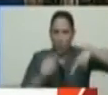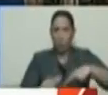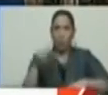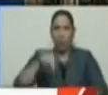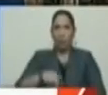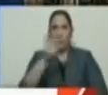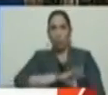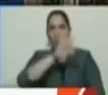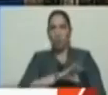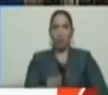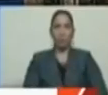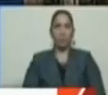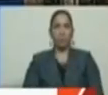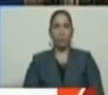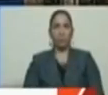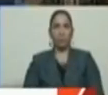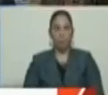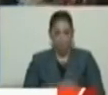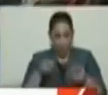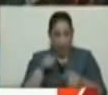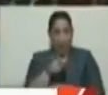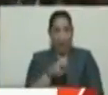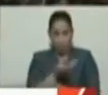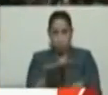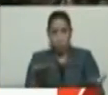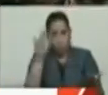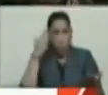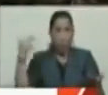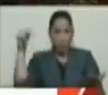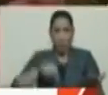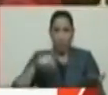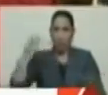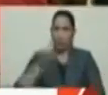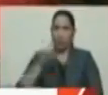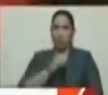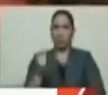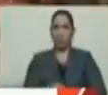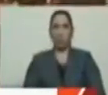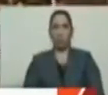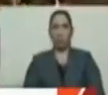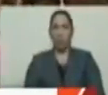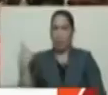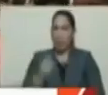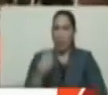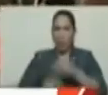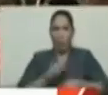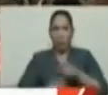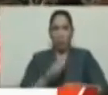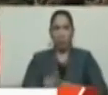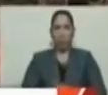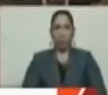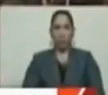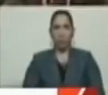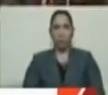مادورو كانت كذلك، وفي عهد الرئيس الراحل يوغو شافيز أيضا كانت كذلك. هل من الممكن أن يتغير هذا النهج،